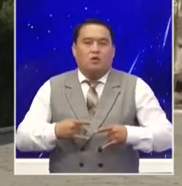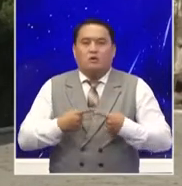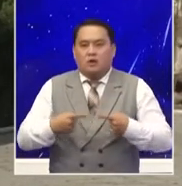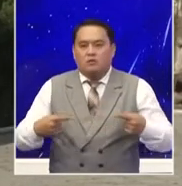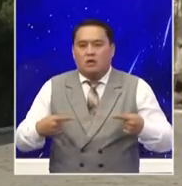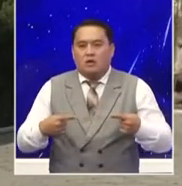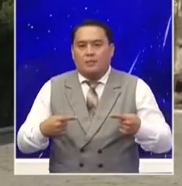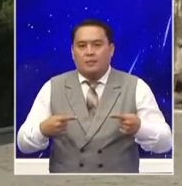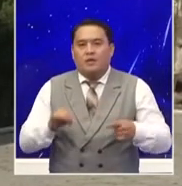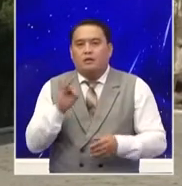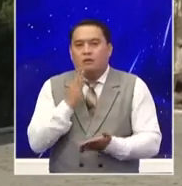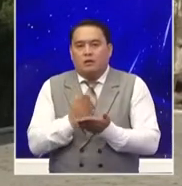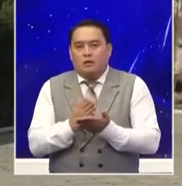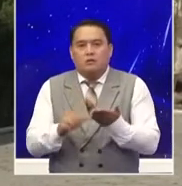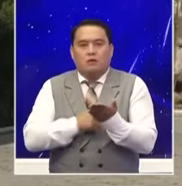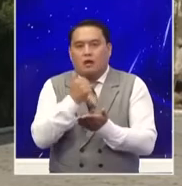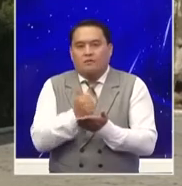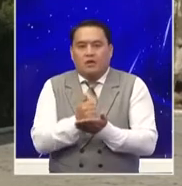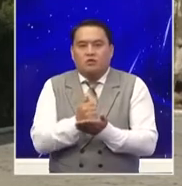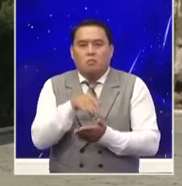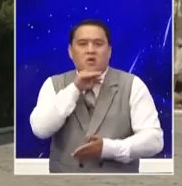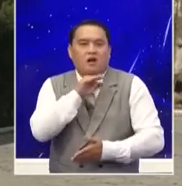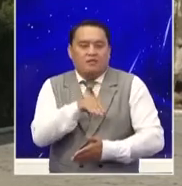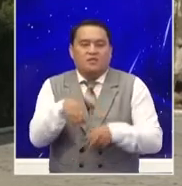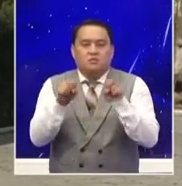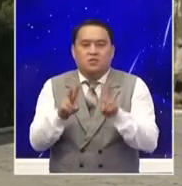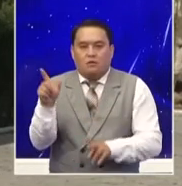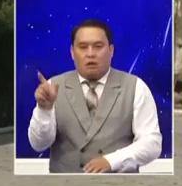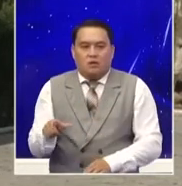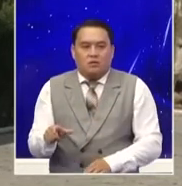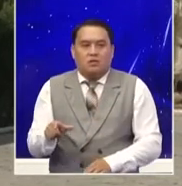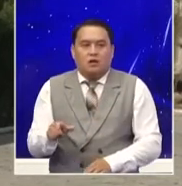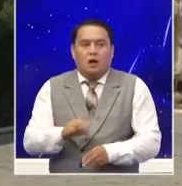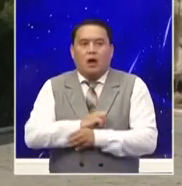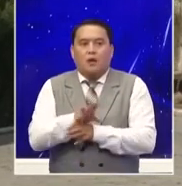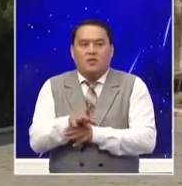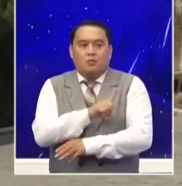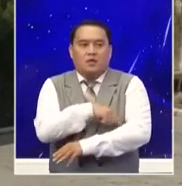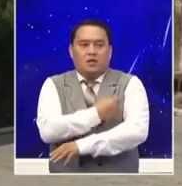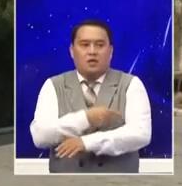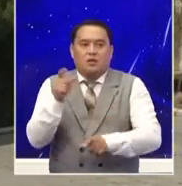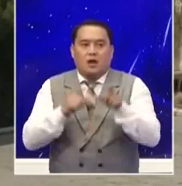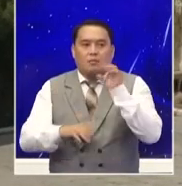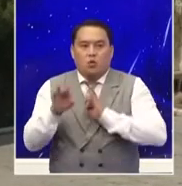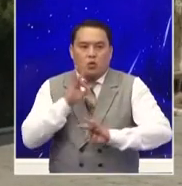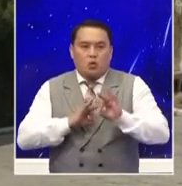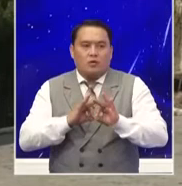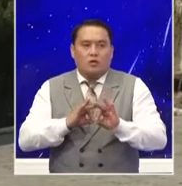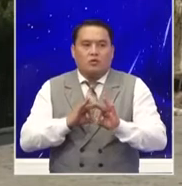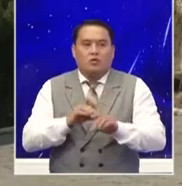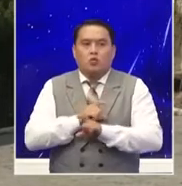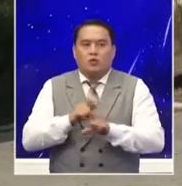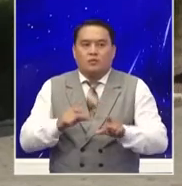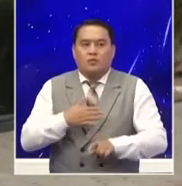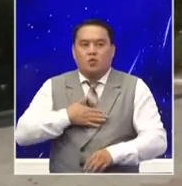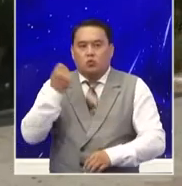рентгенаппараты, есть, самое главное, профессиональные кадры. Обеспечение медикаментами на амбулаторном уровне и стационарном уровне